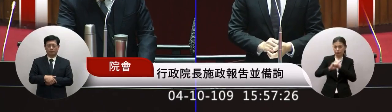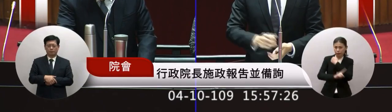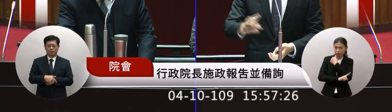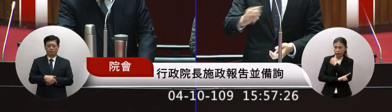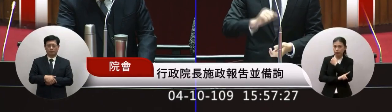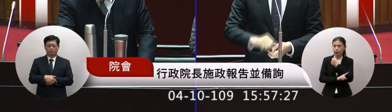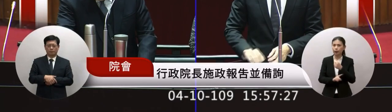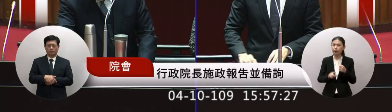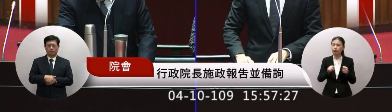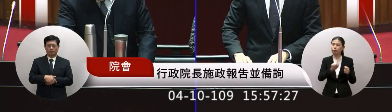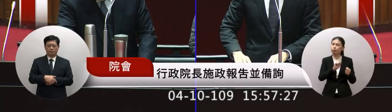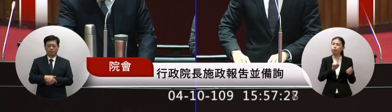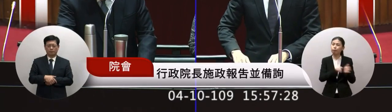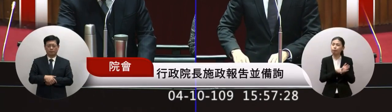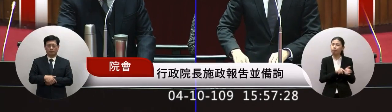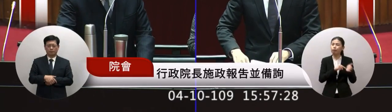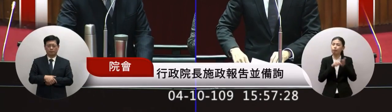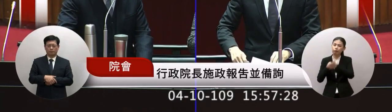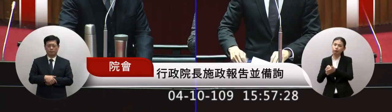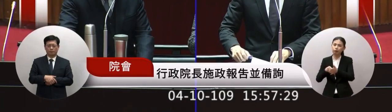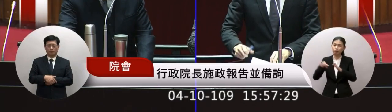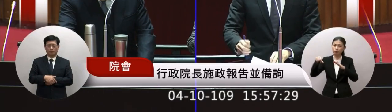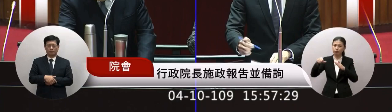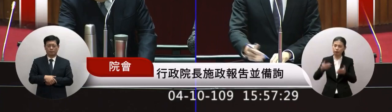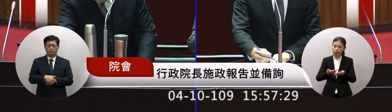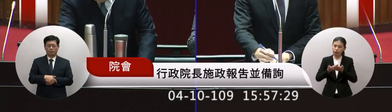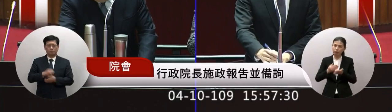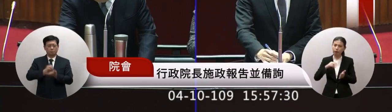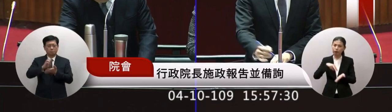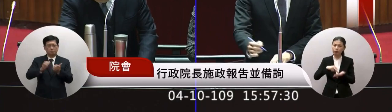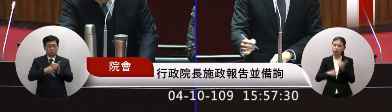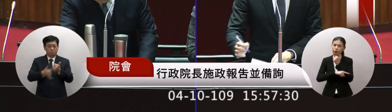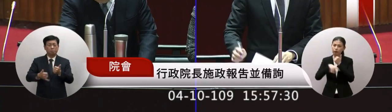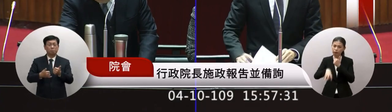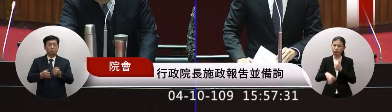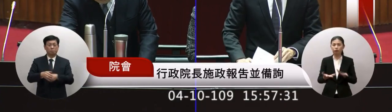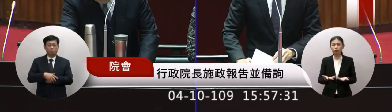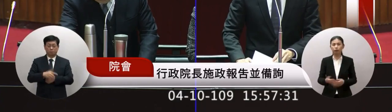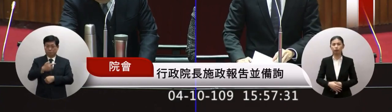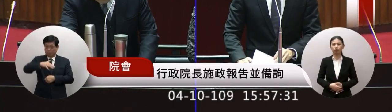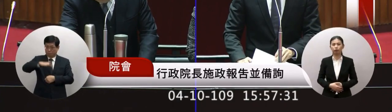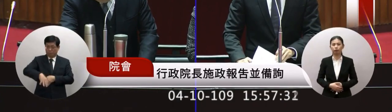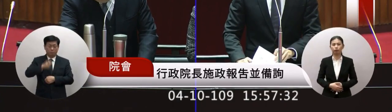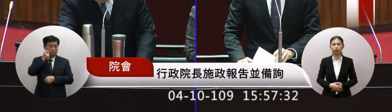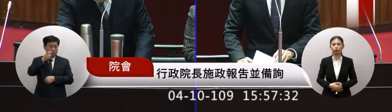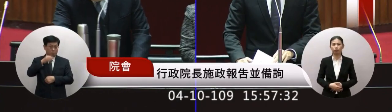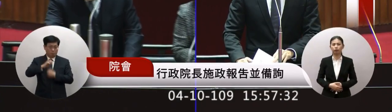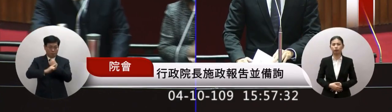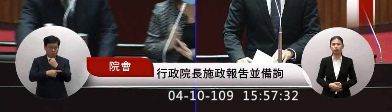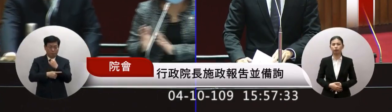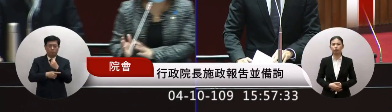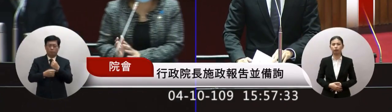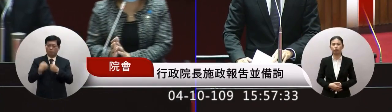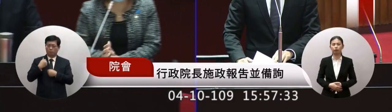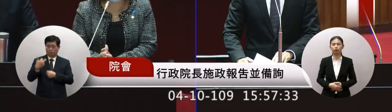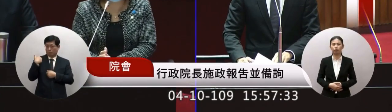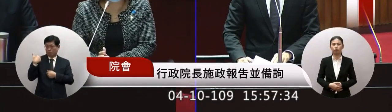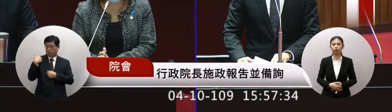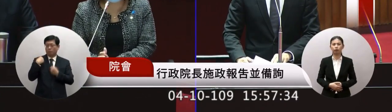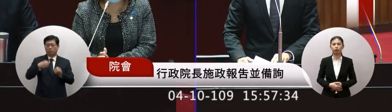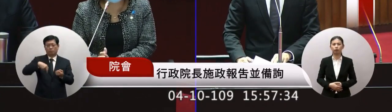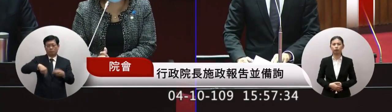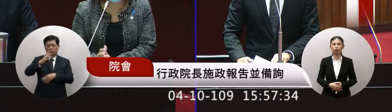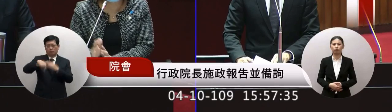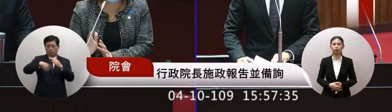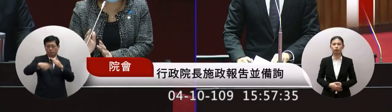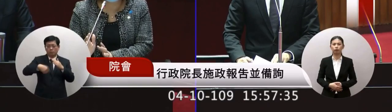这个当上一摆立法院？ 报告委员哦，阮那个最低工资法吼，已经是上一摆在行政院